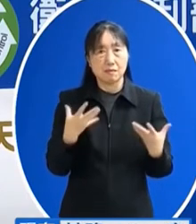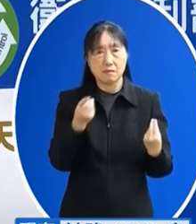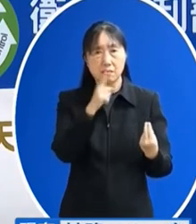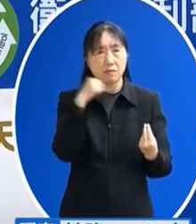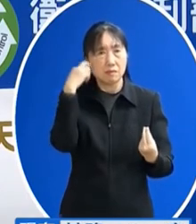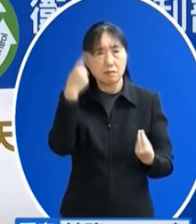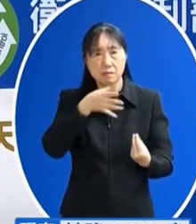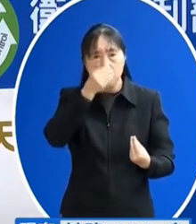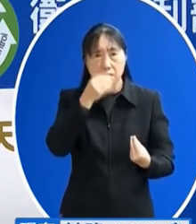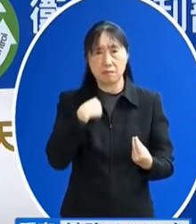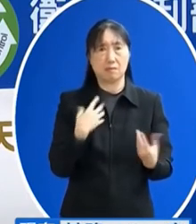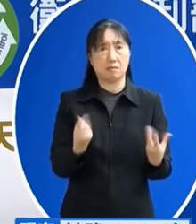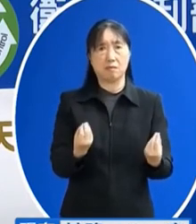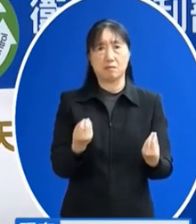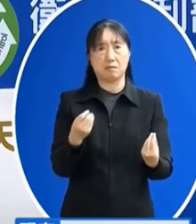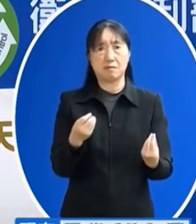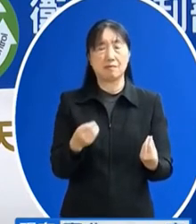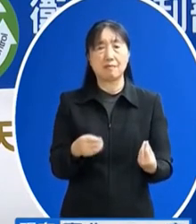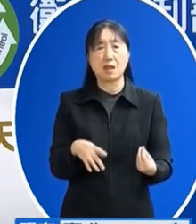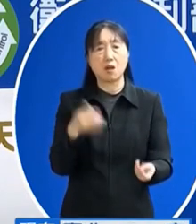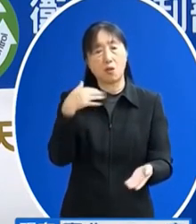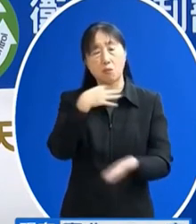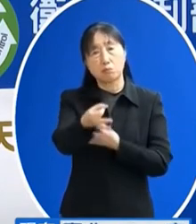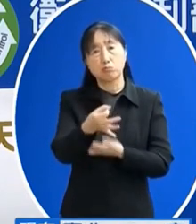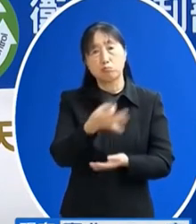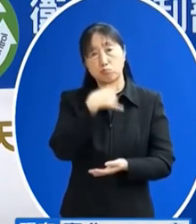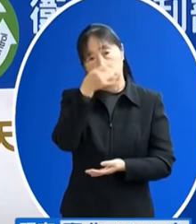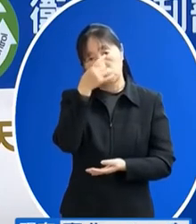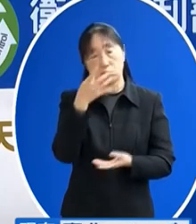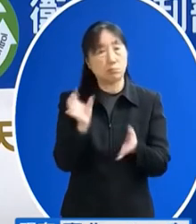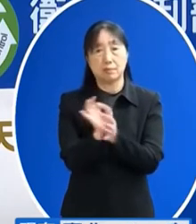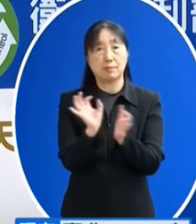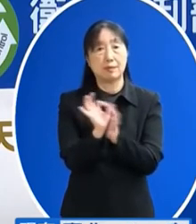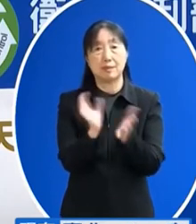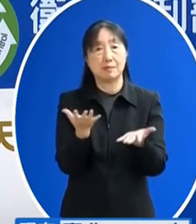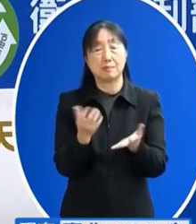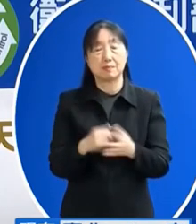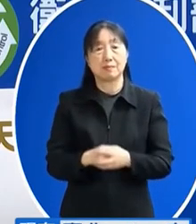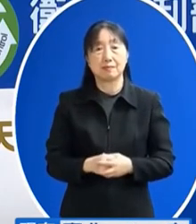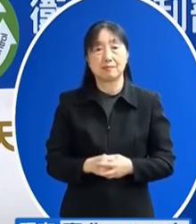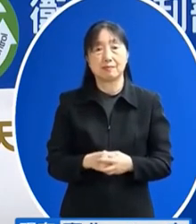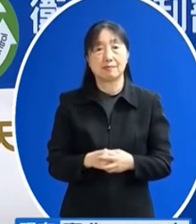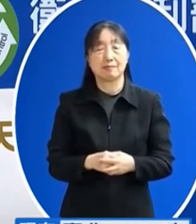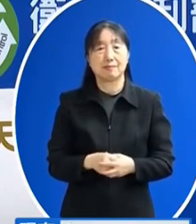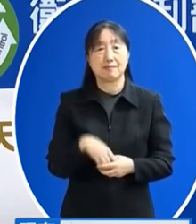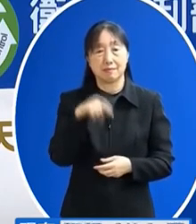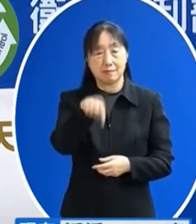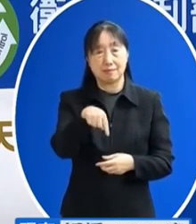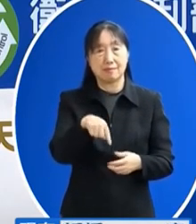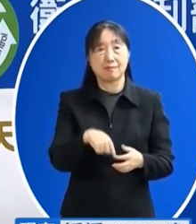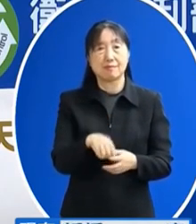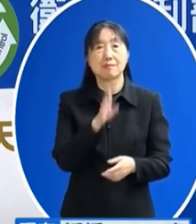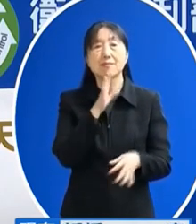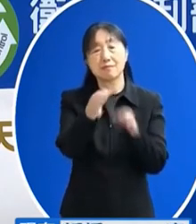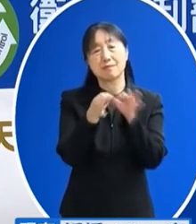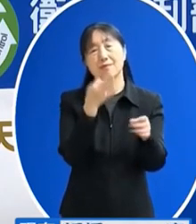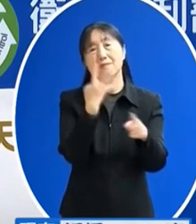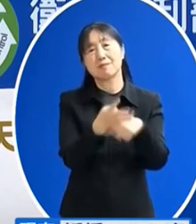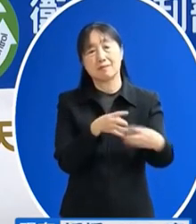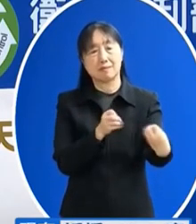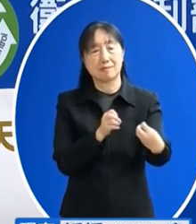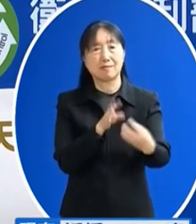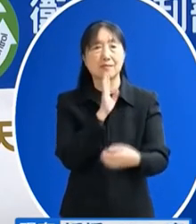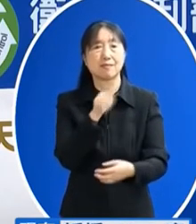腕不扼腕的问题嘛哈，这买卖不成情义在，我早就讲过了哈，这是基本上是一个商业的谈